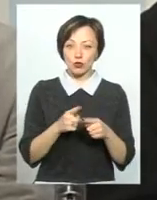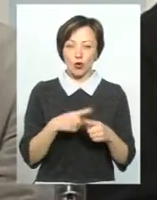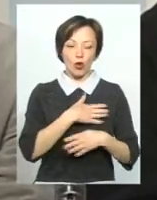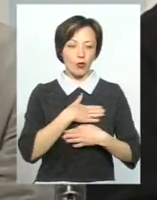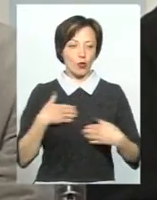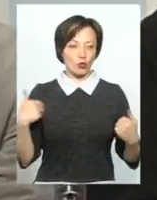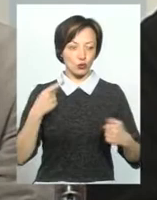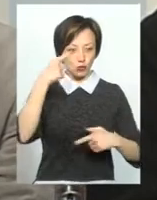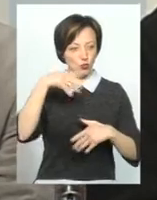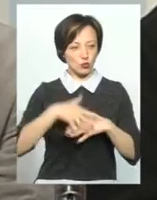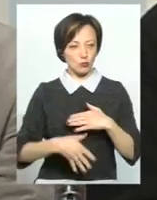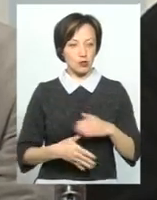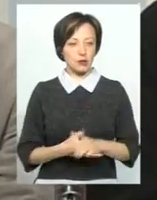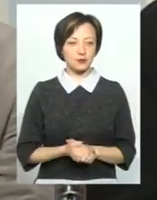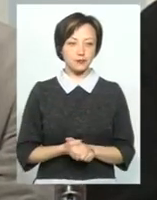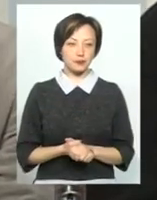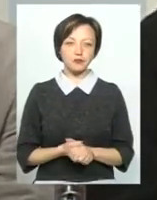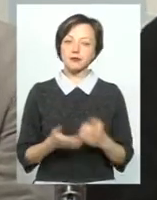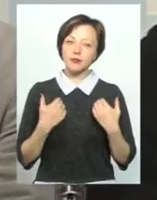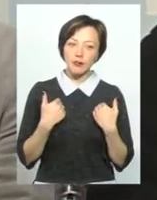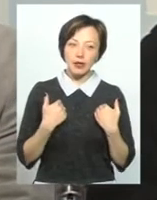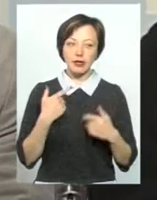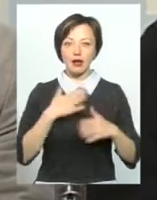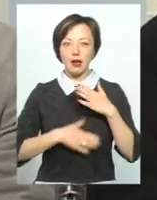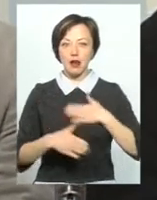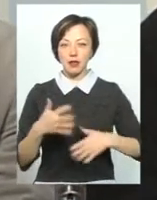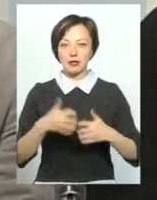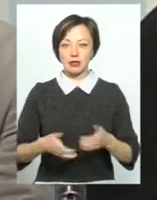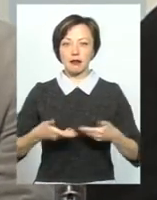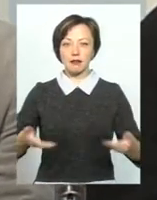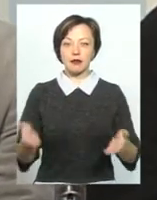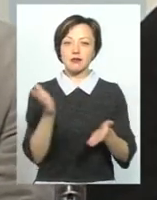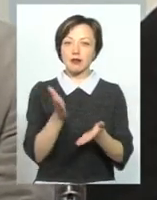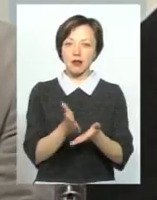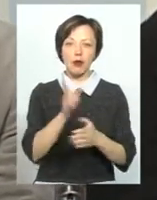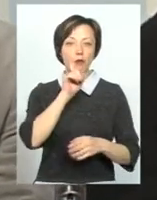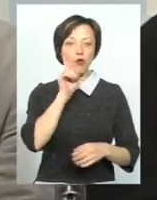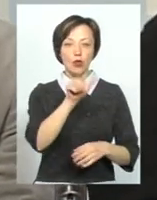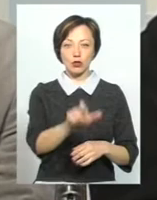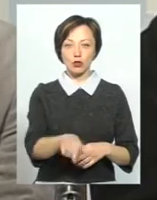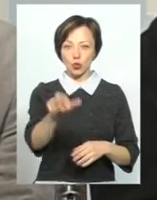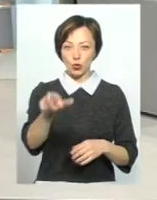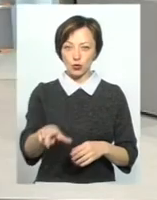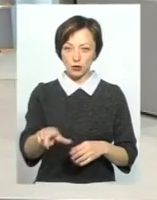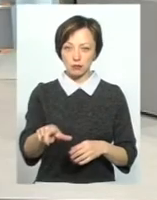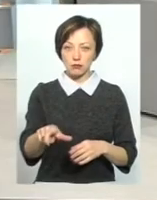хочемо зрозуміти. І я радий, що сьогодні серед нас є молоді люди,